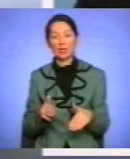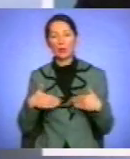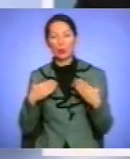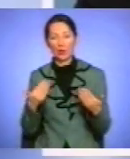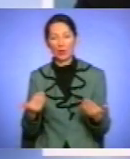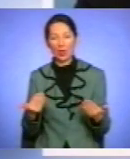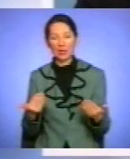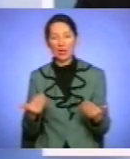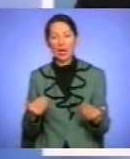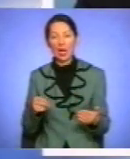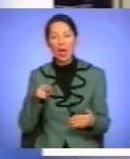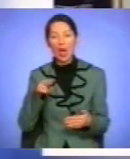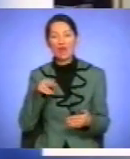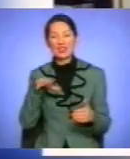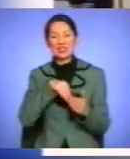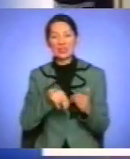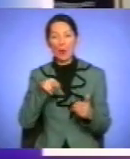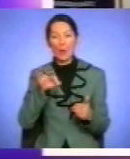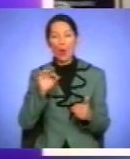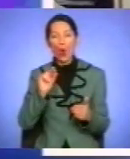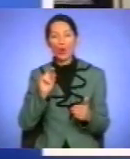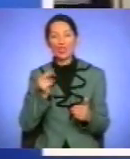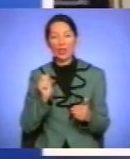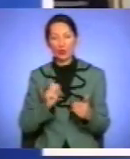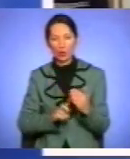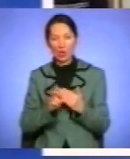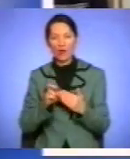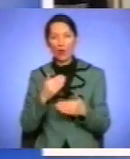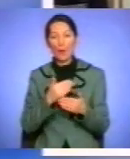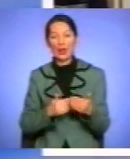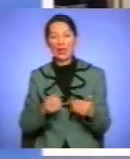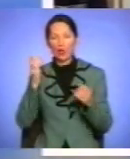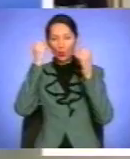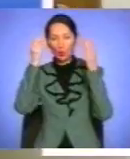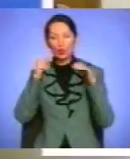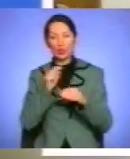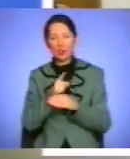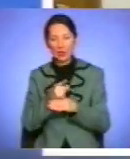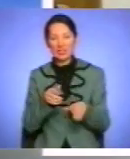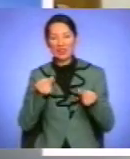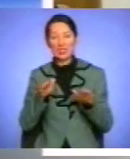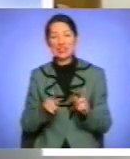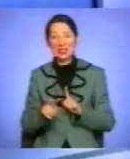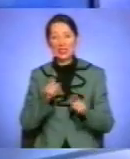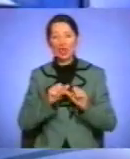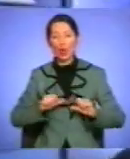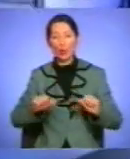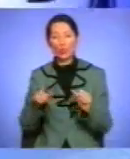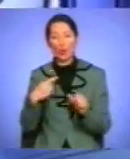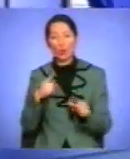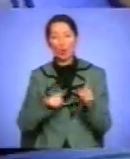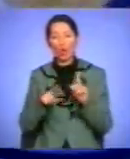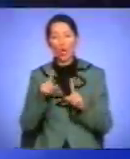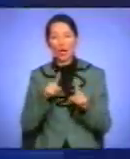Запропонувати внести Почаївську лавру в перелік об'єктів культурної спадщини ЮНЕСКО вирішили на засіданні комісії обласної ради.